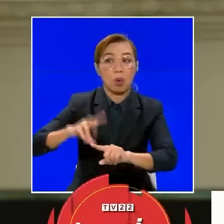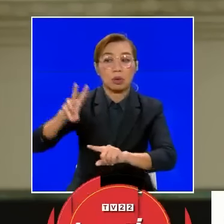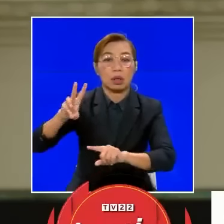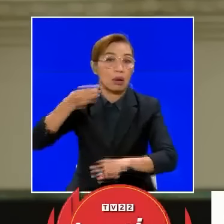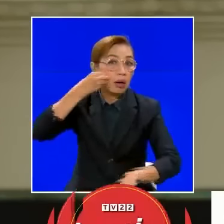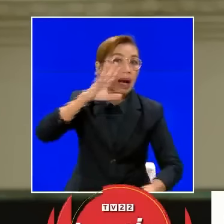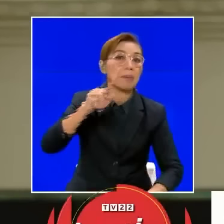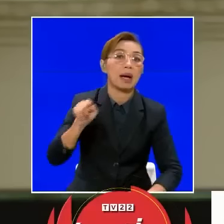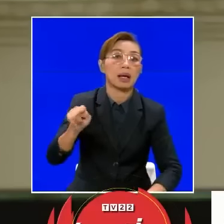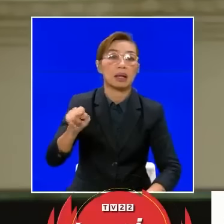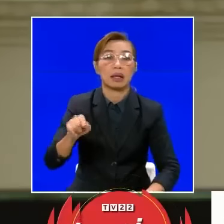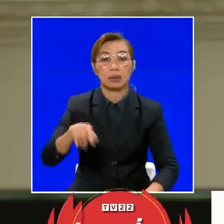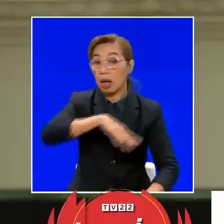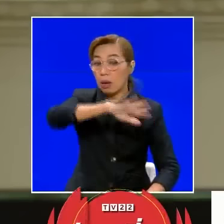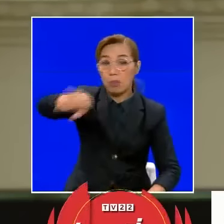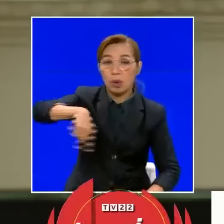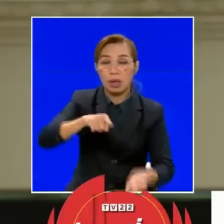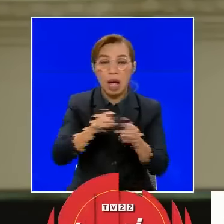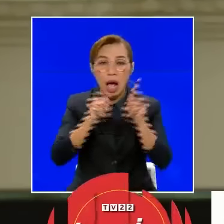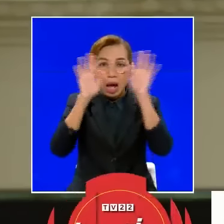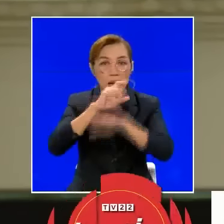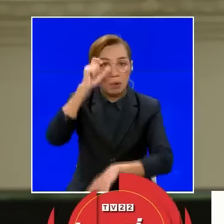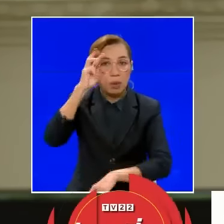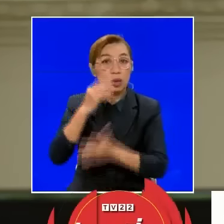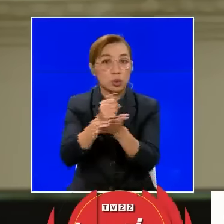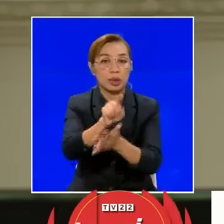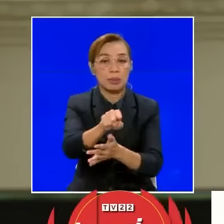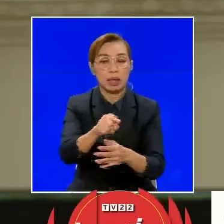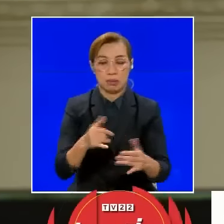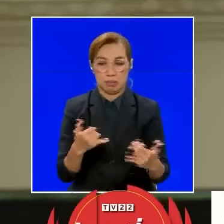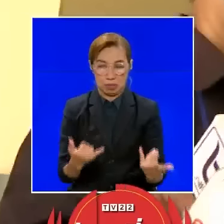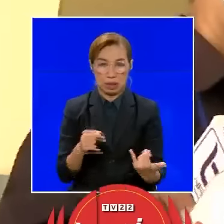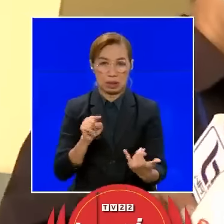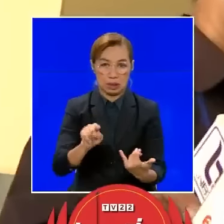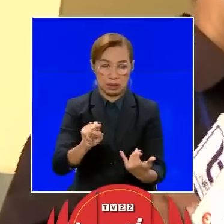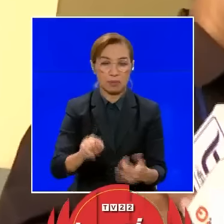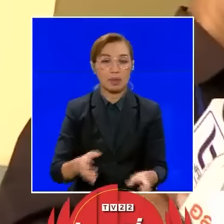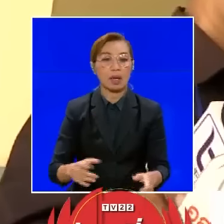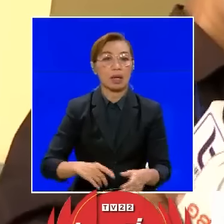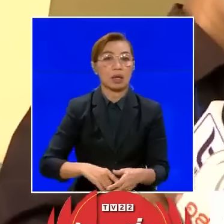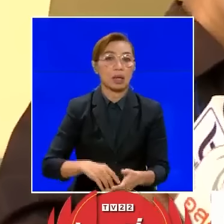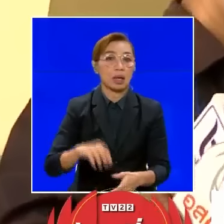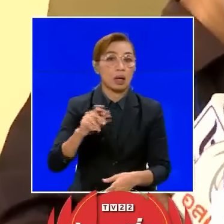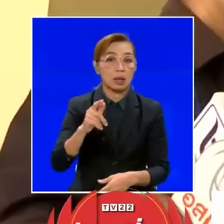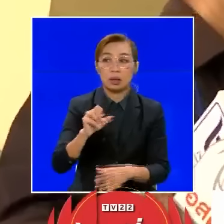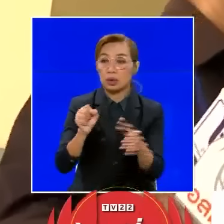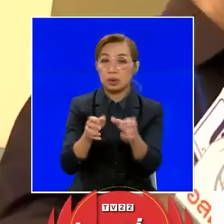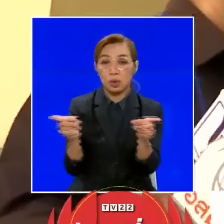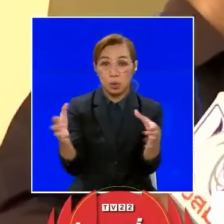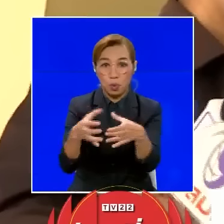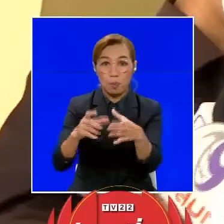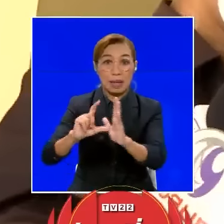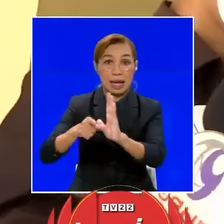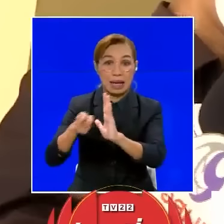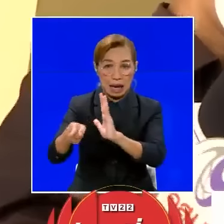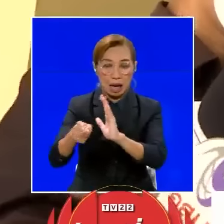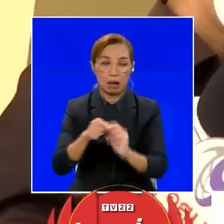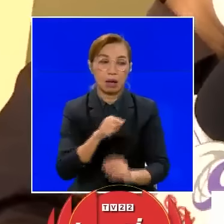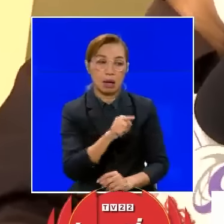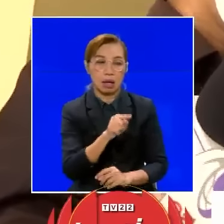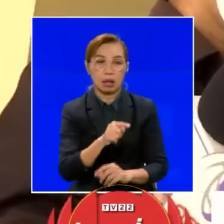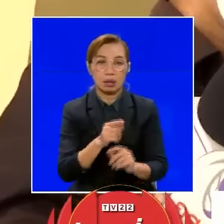กลับบ้านที่จันทร์สองล่าเพราะฉะนั้นการกลับมานั่งที่ปรึกษาสลคเนี่ยก็อาจจะไม่แปลกนะครับที่อาจจะมีการไปทาบทาม